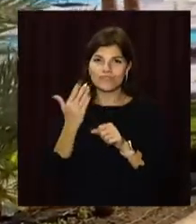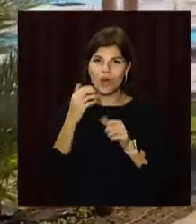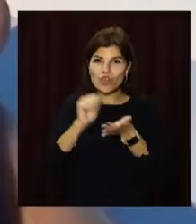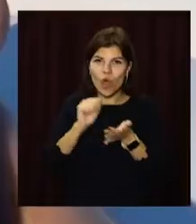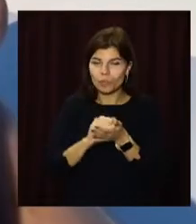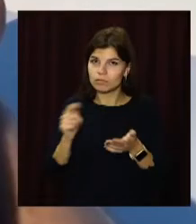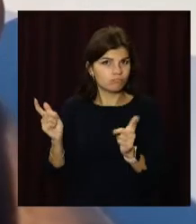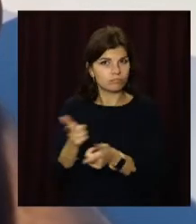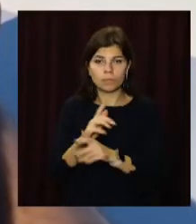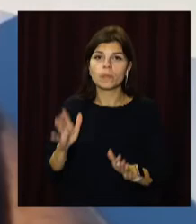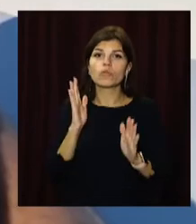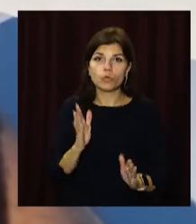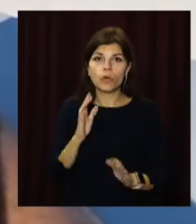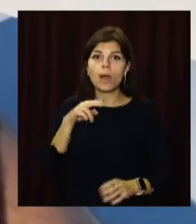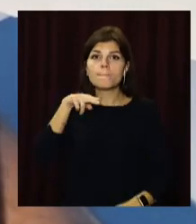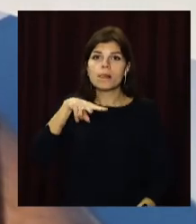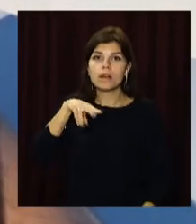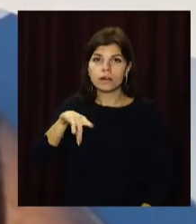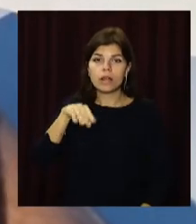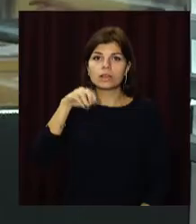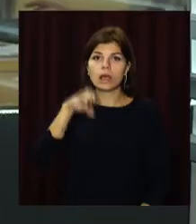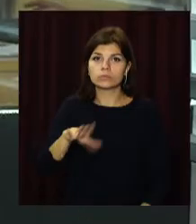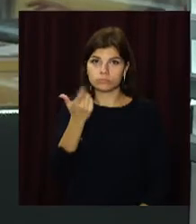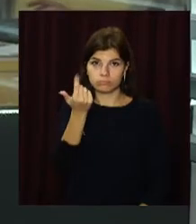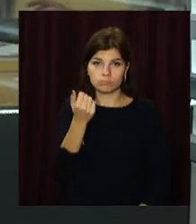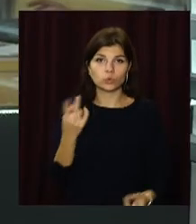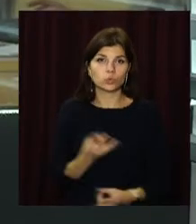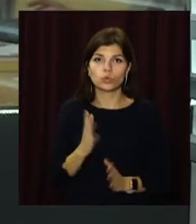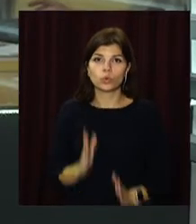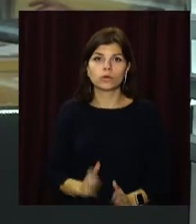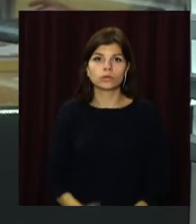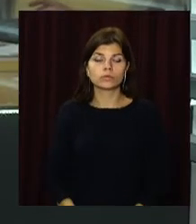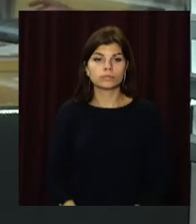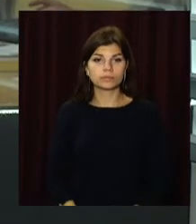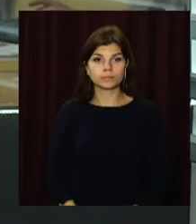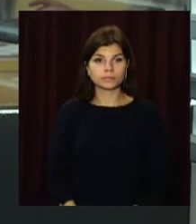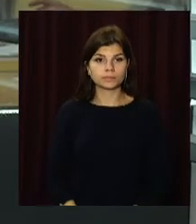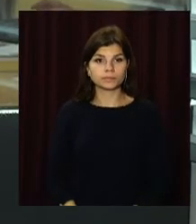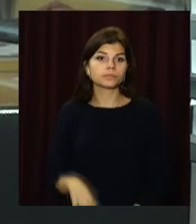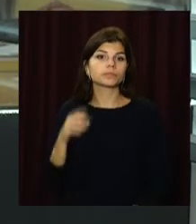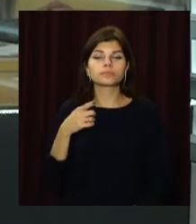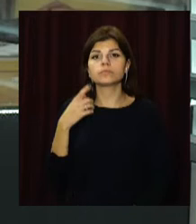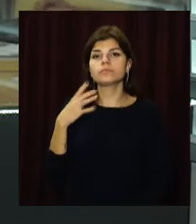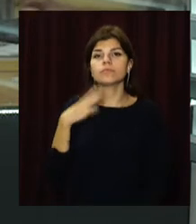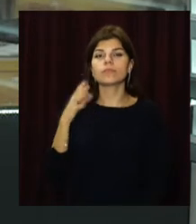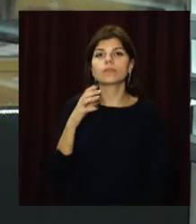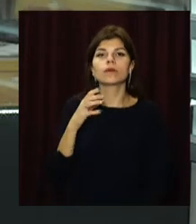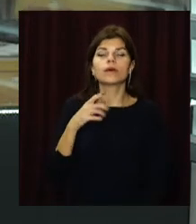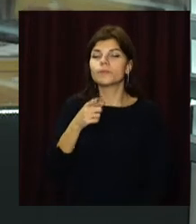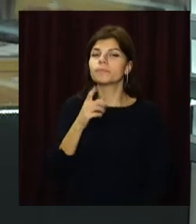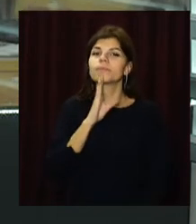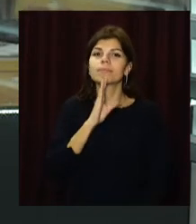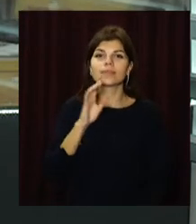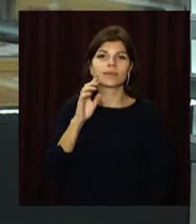для подорожі треба зробити ПЛР-тест. Колишню нардепку Надію Савченко та її сестру Віру спіймали